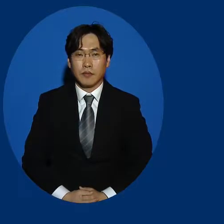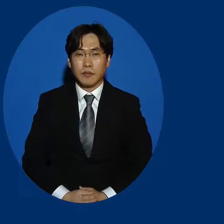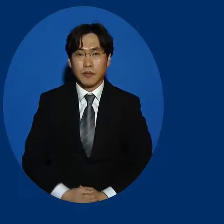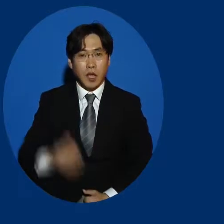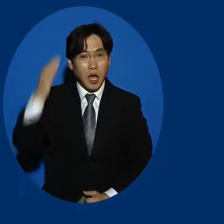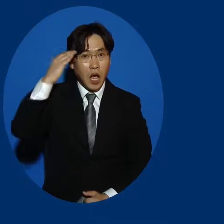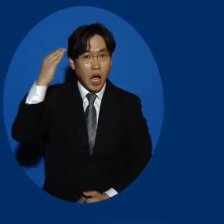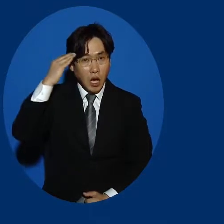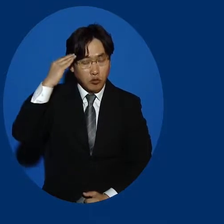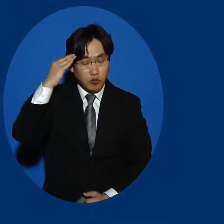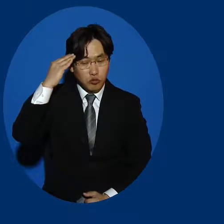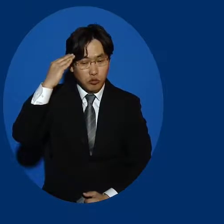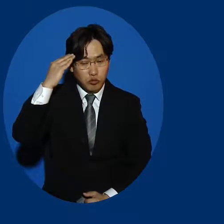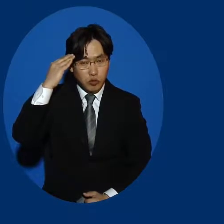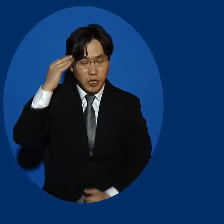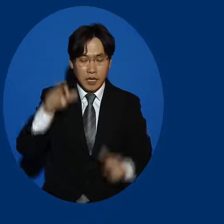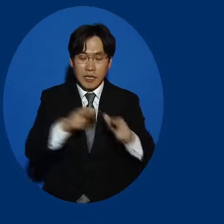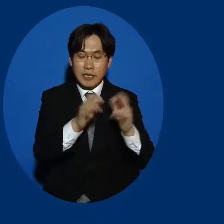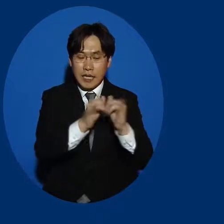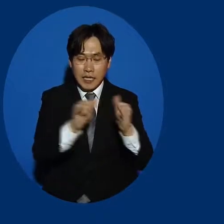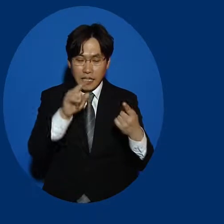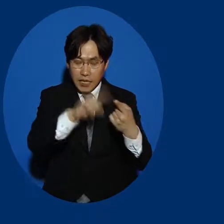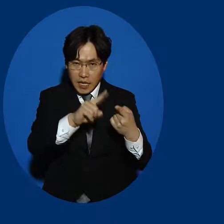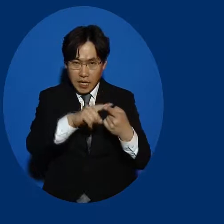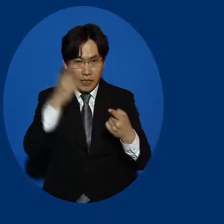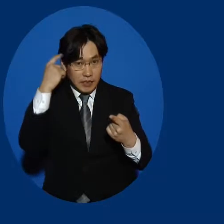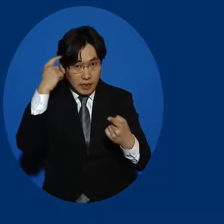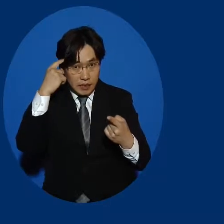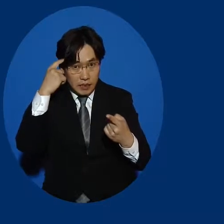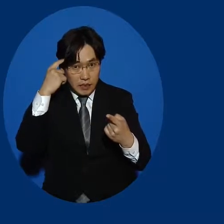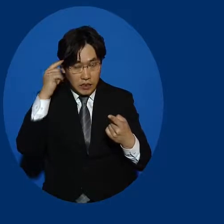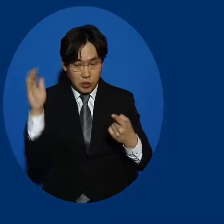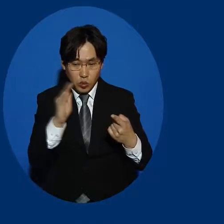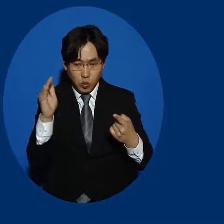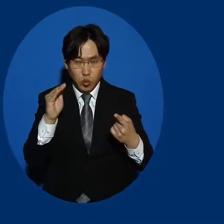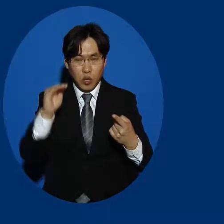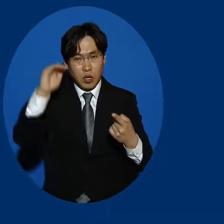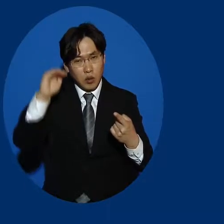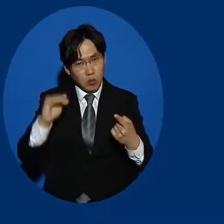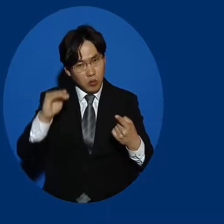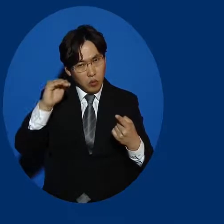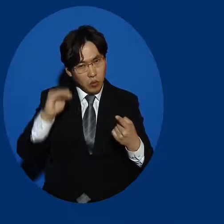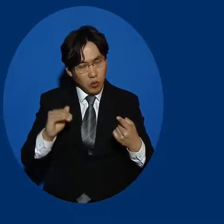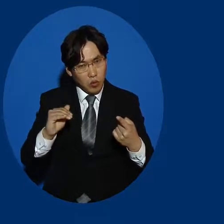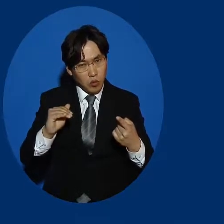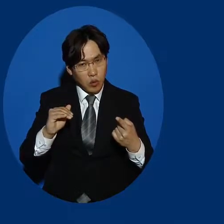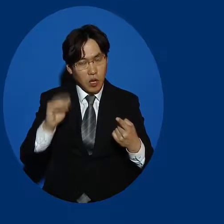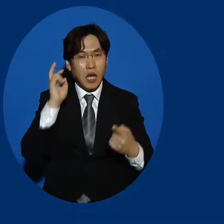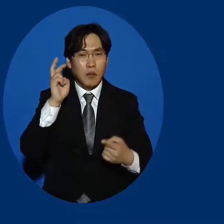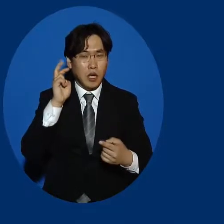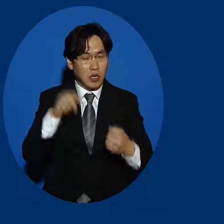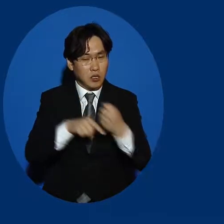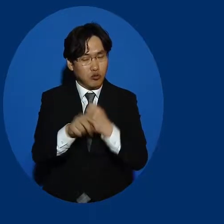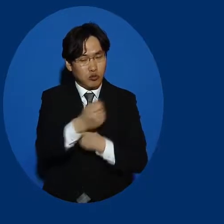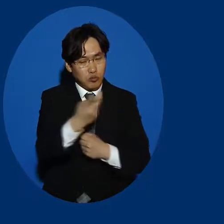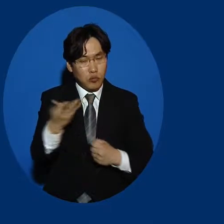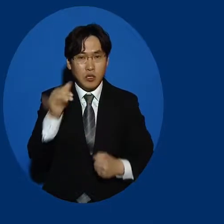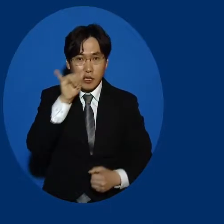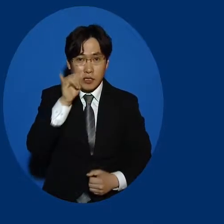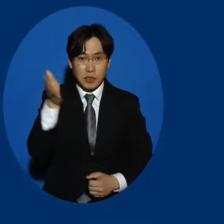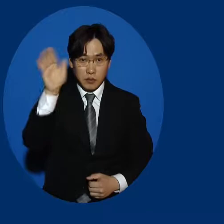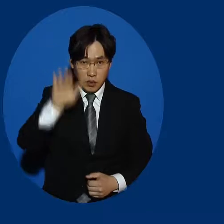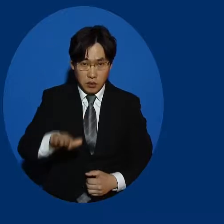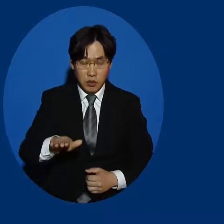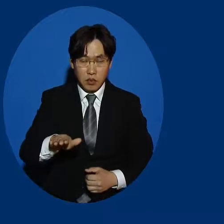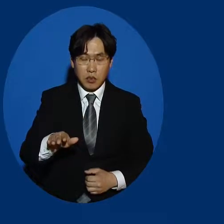우리나라의 장애 인식 수준이 그다지 높지 않습니다. 물론 여러 가지 이유가 있겠습니다만